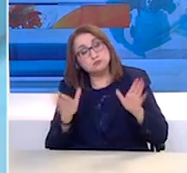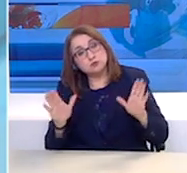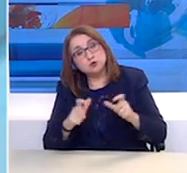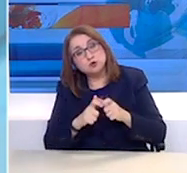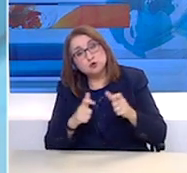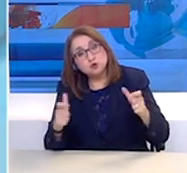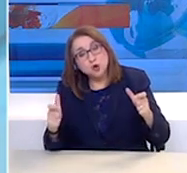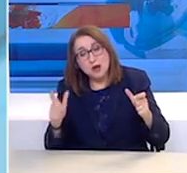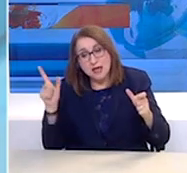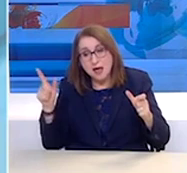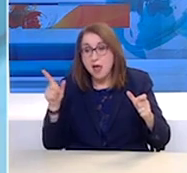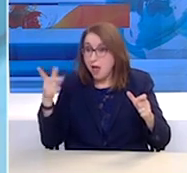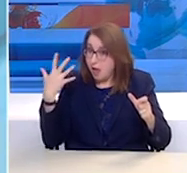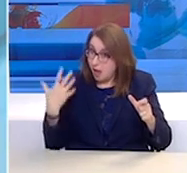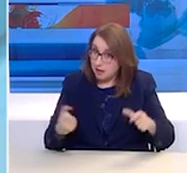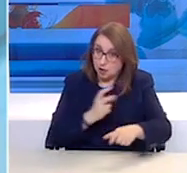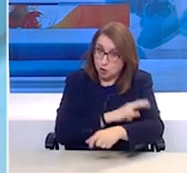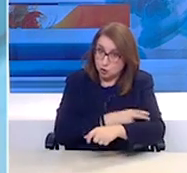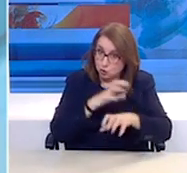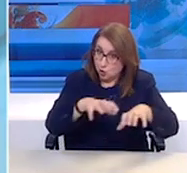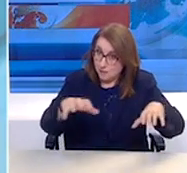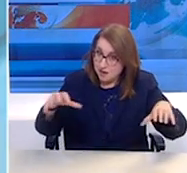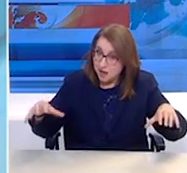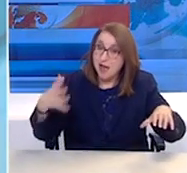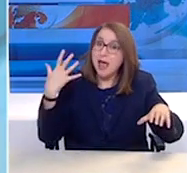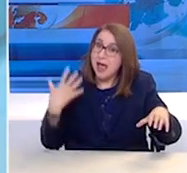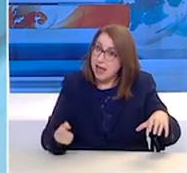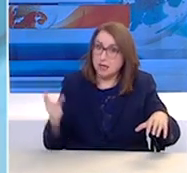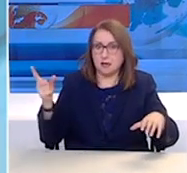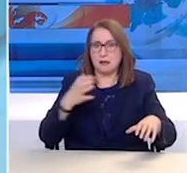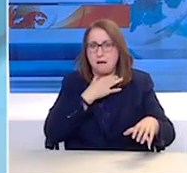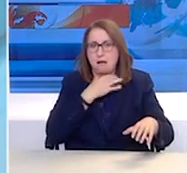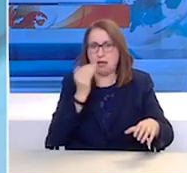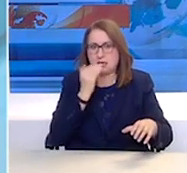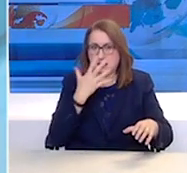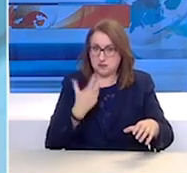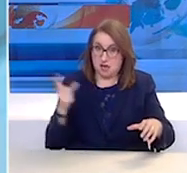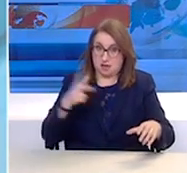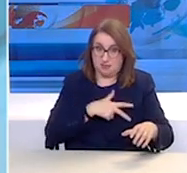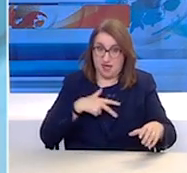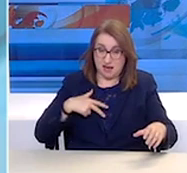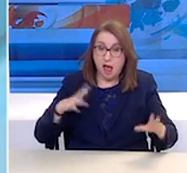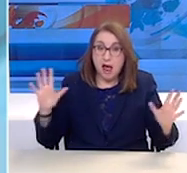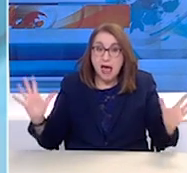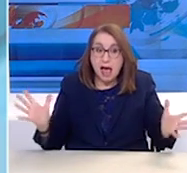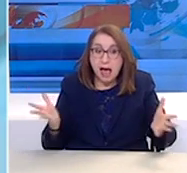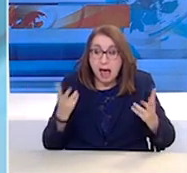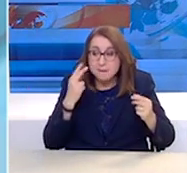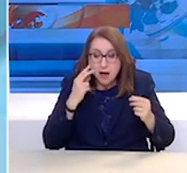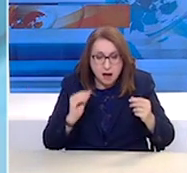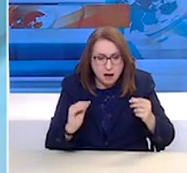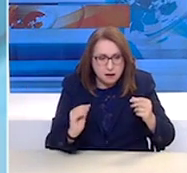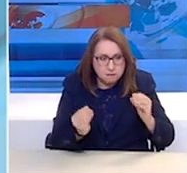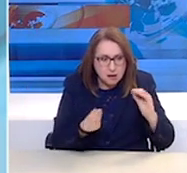έχει περισσότερες μονάδες και εντατικές θεραπείες και θανάτους. Θα τα ξανακλείσει. Άρα ετοιμαστείτε για κάτι τέτοιο,